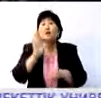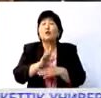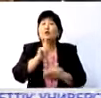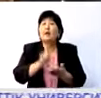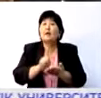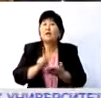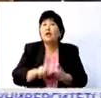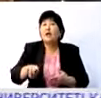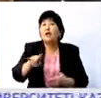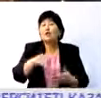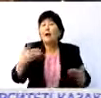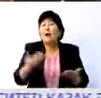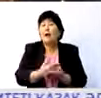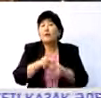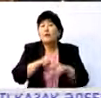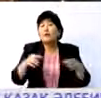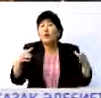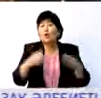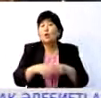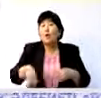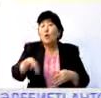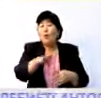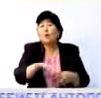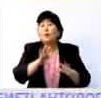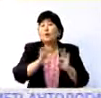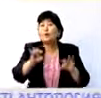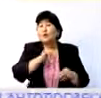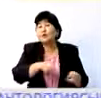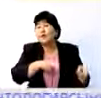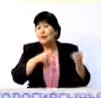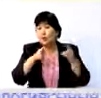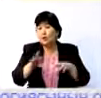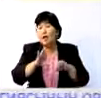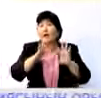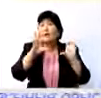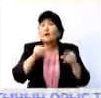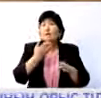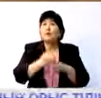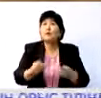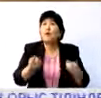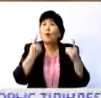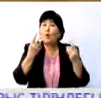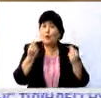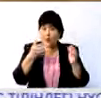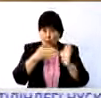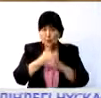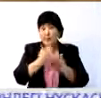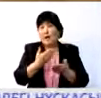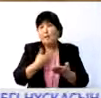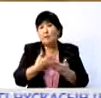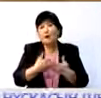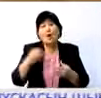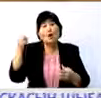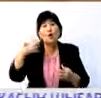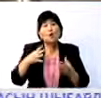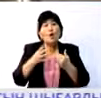бойынша республикалық ақпараттық насихаттық топ мүшелері өңірімізге түсіндірме жұмыстарын жүргізуде. Жалпы бұл салаға қомақты қаржы жұмсалып келеді. Мәселен, нұрлы